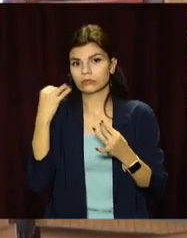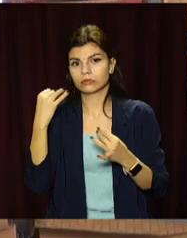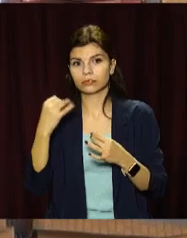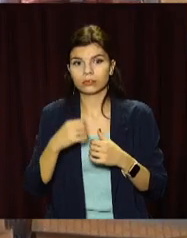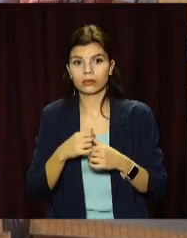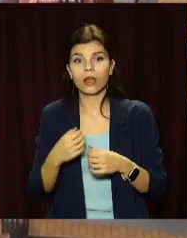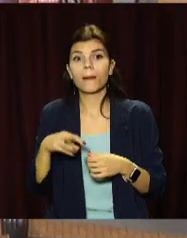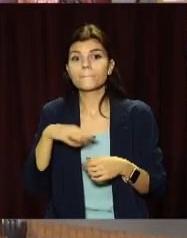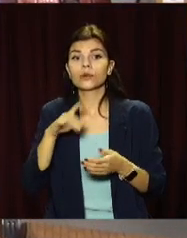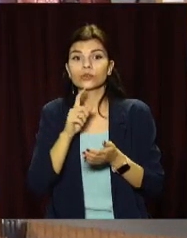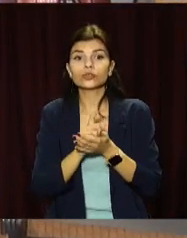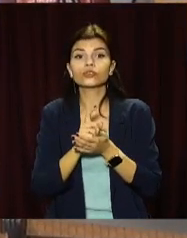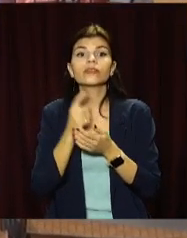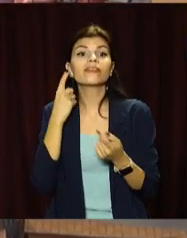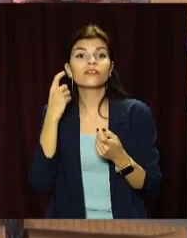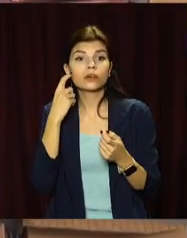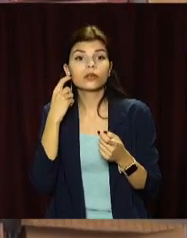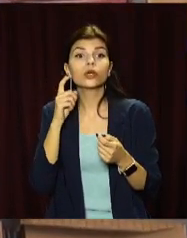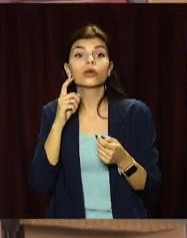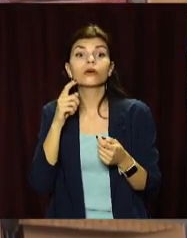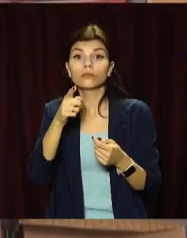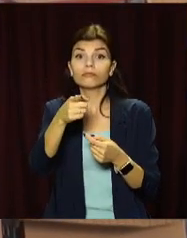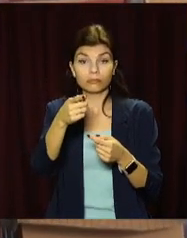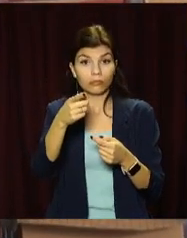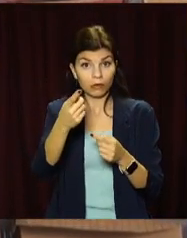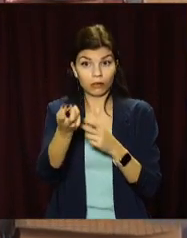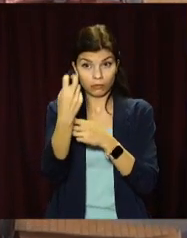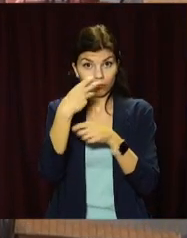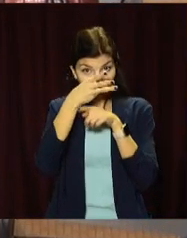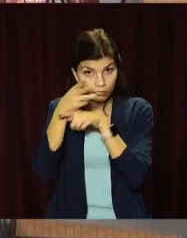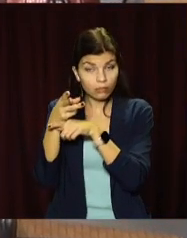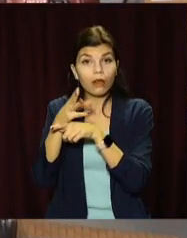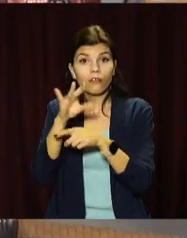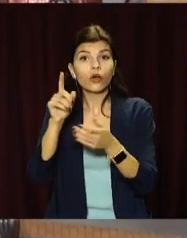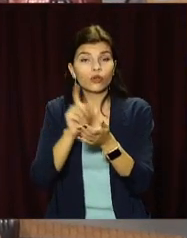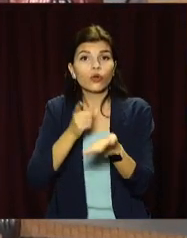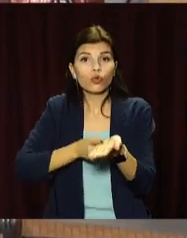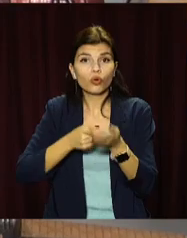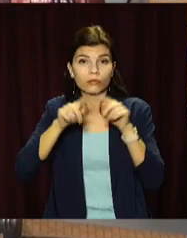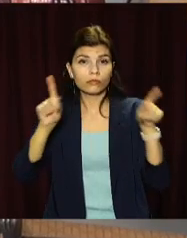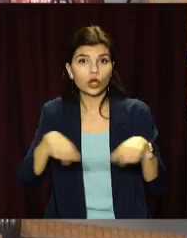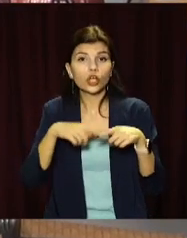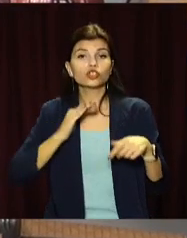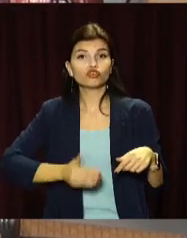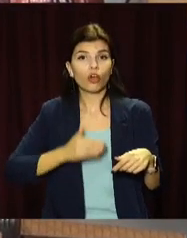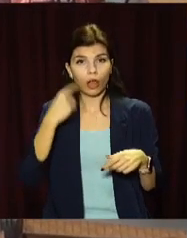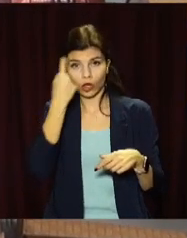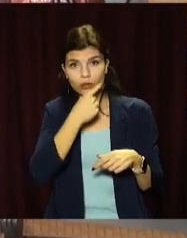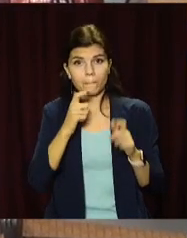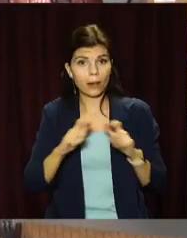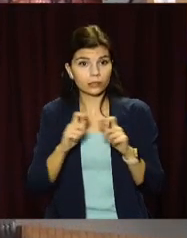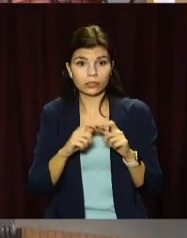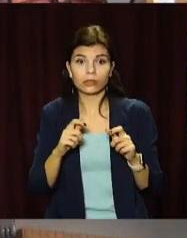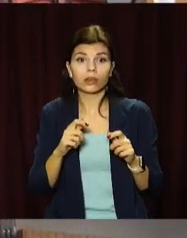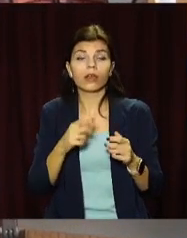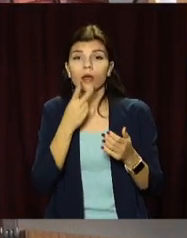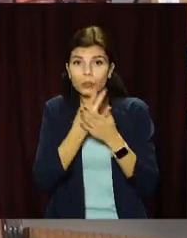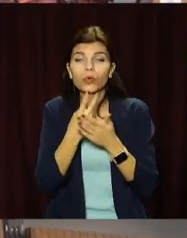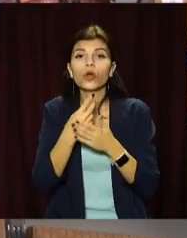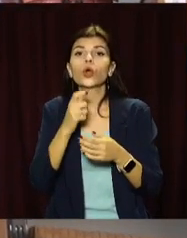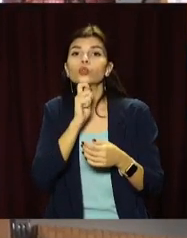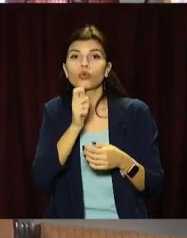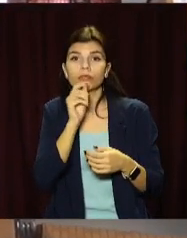повинні предоставити інформацію того, що ви маєте право знімати на території частного магазину. Раз. Я не спорю, удостовірення